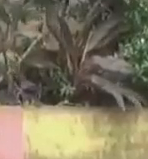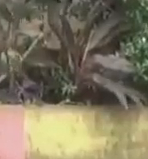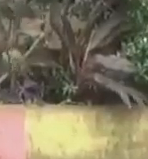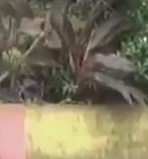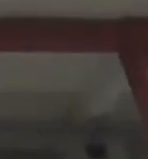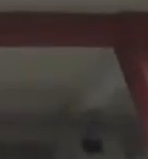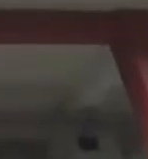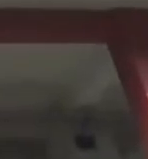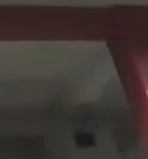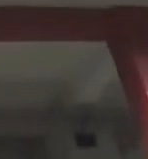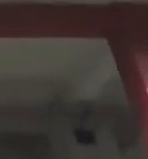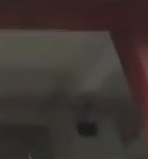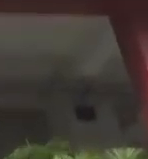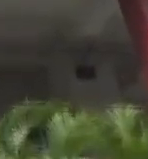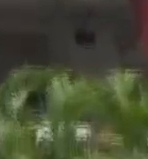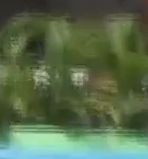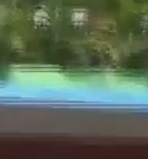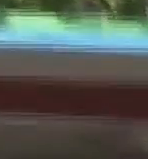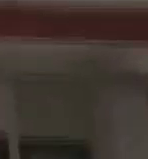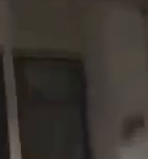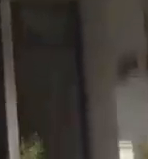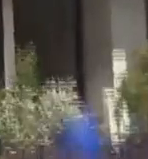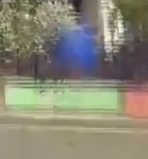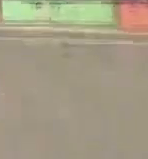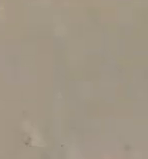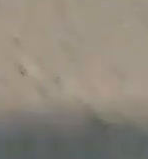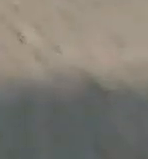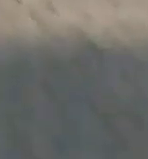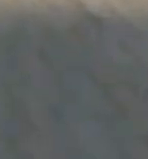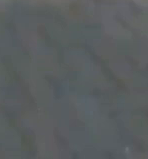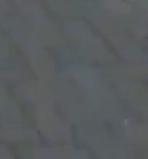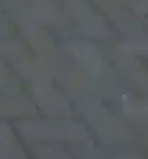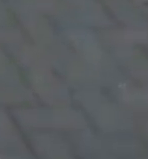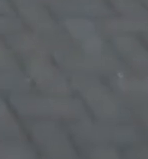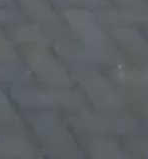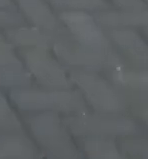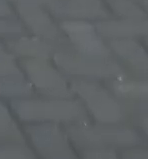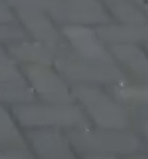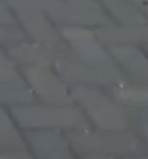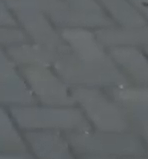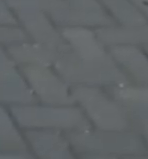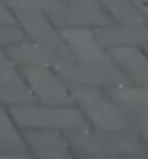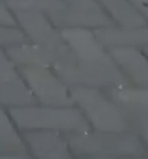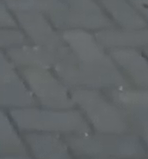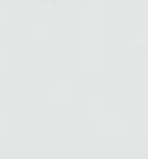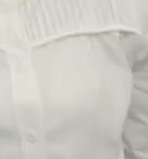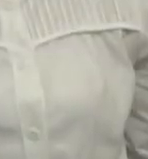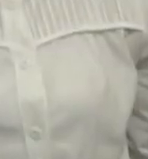dinasehati. Usai kejadian, korban ke kamar mandi di lantai 4 dan terjatuh, korban meninggal dunia meski sempat mendapat